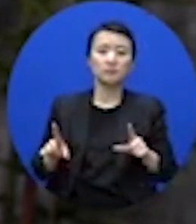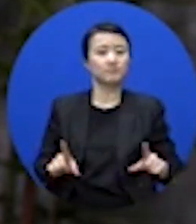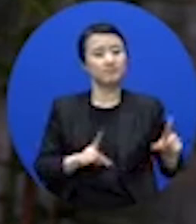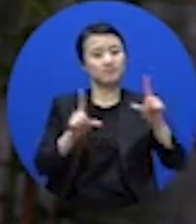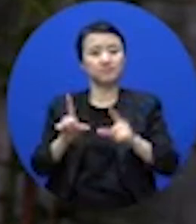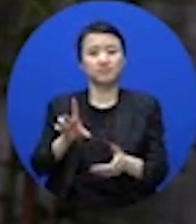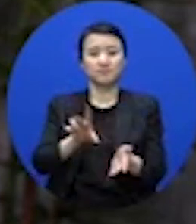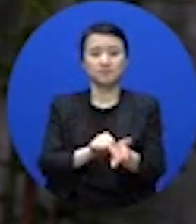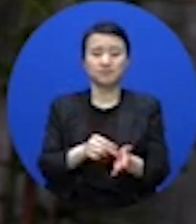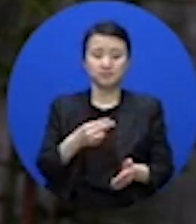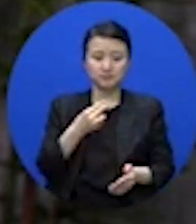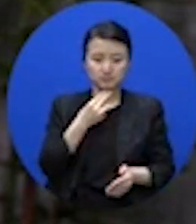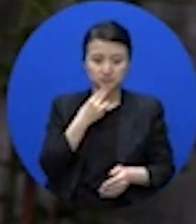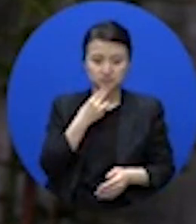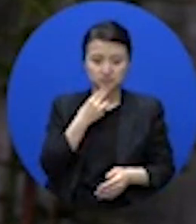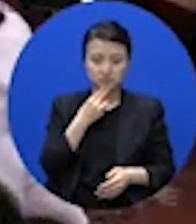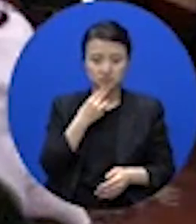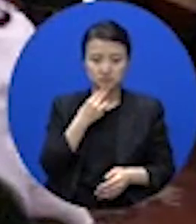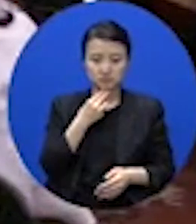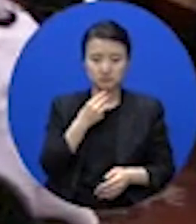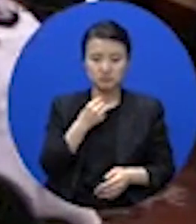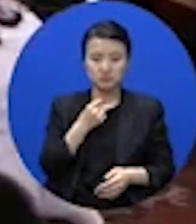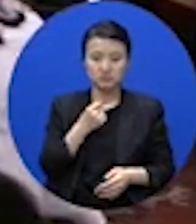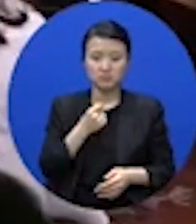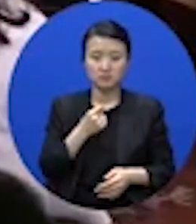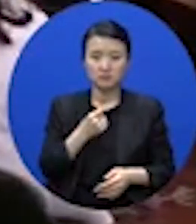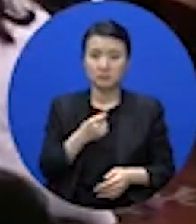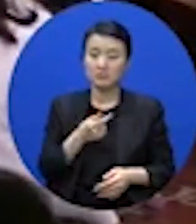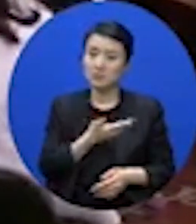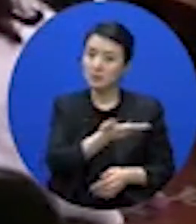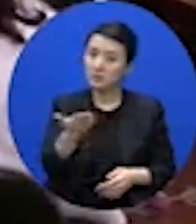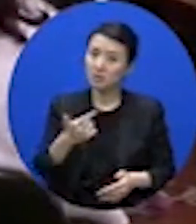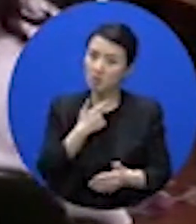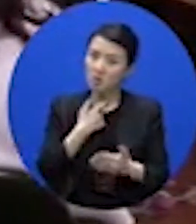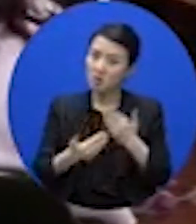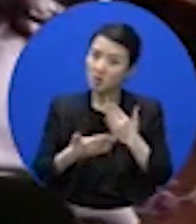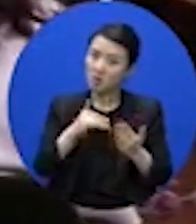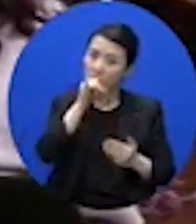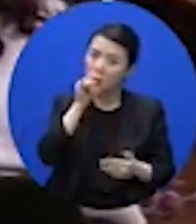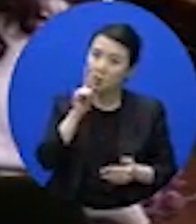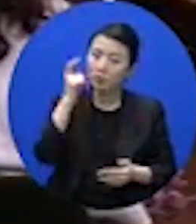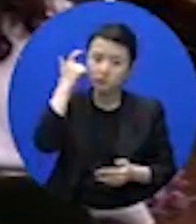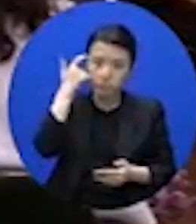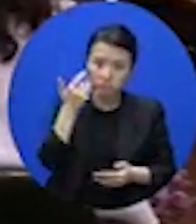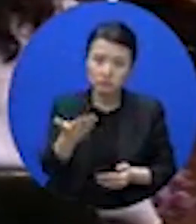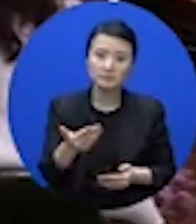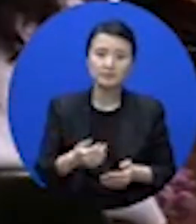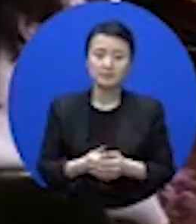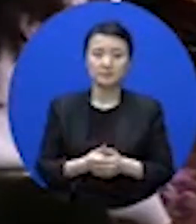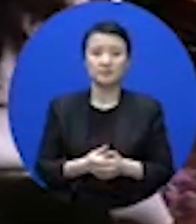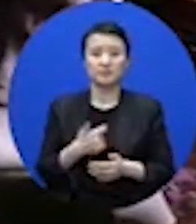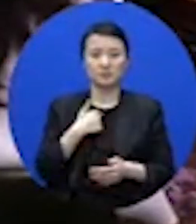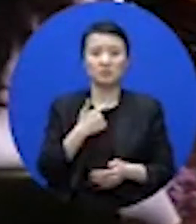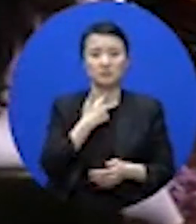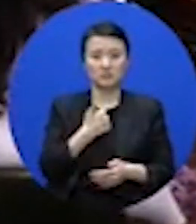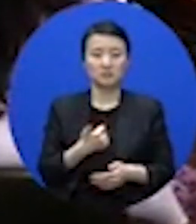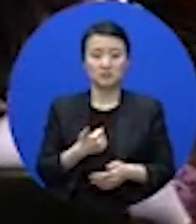살아가요. 살다가 여러분 혹시 이런 경험 하신 적이 없으세요? 저는 좀